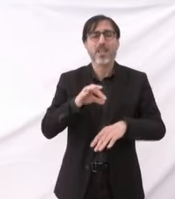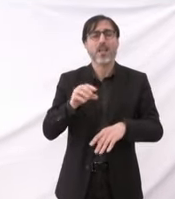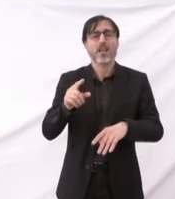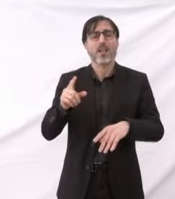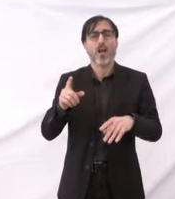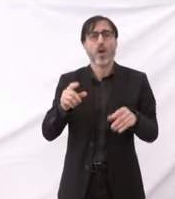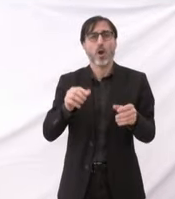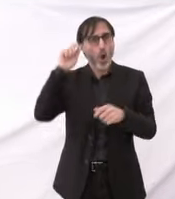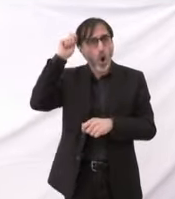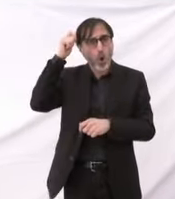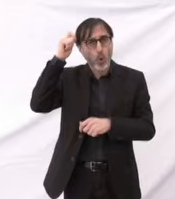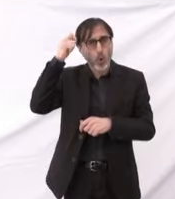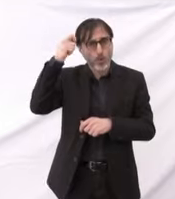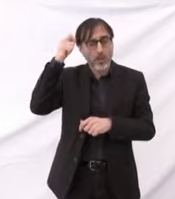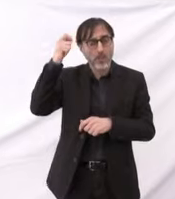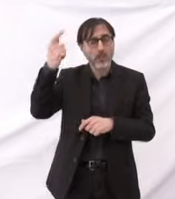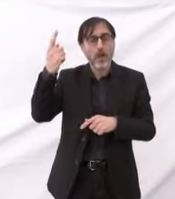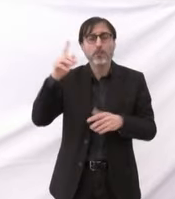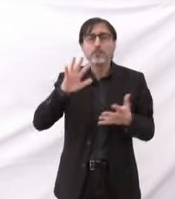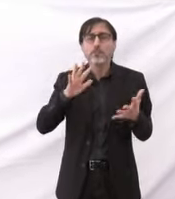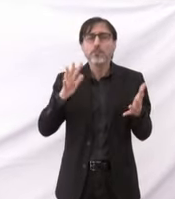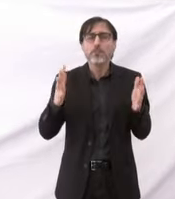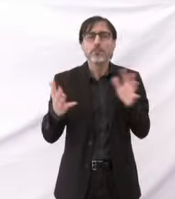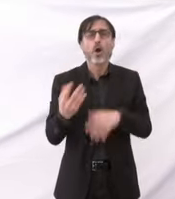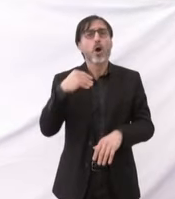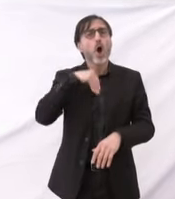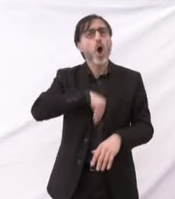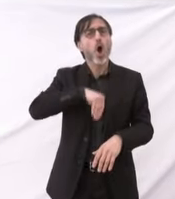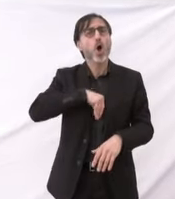finché non c'è una presa di coscienza maggiore